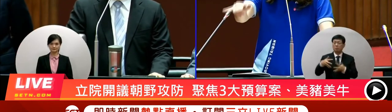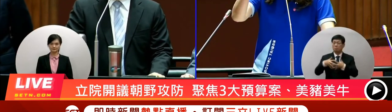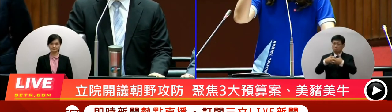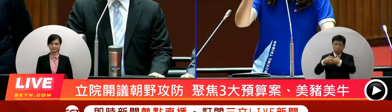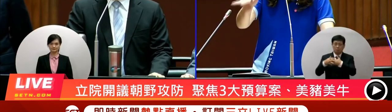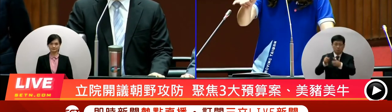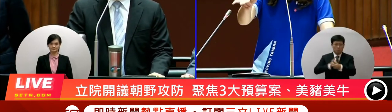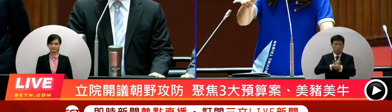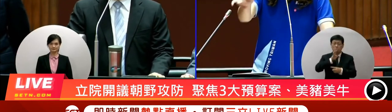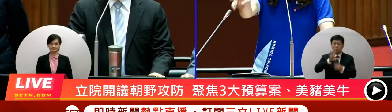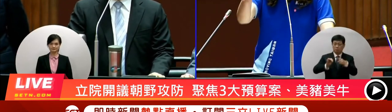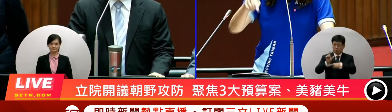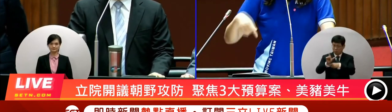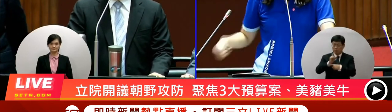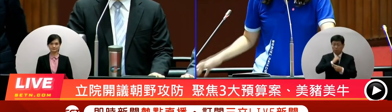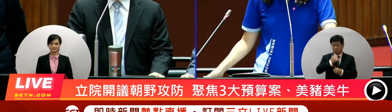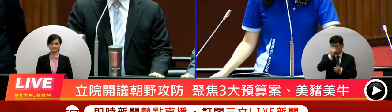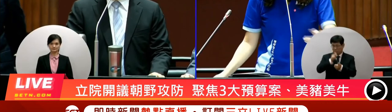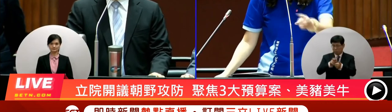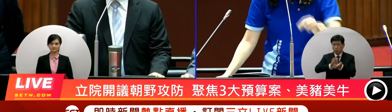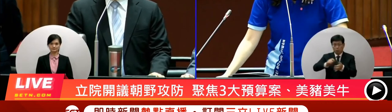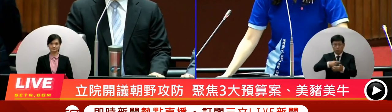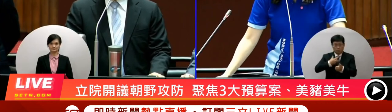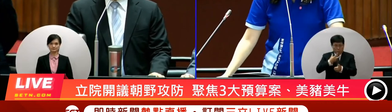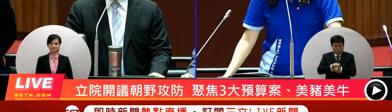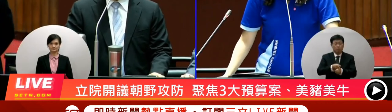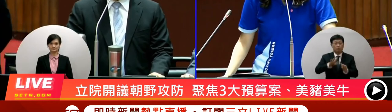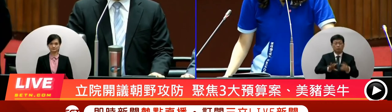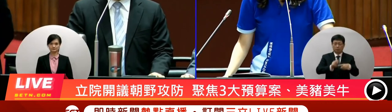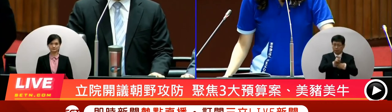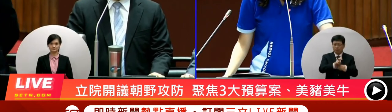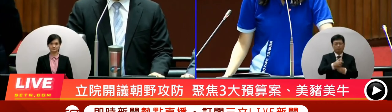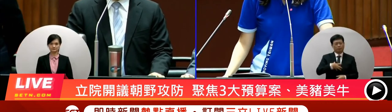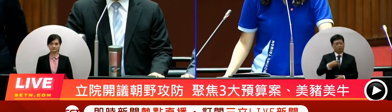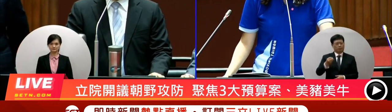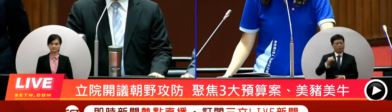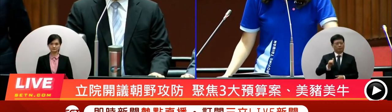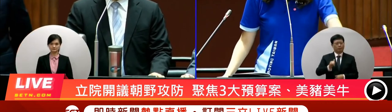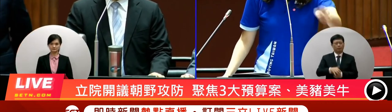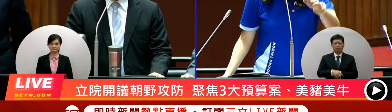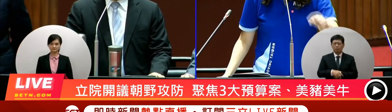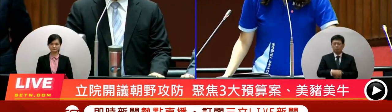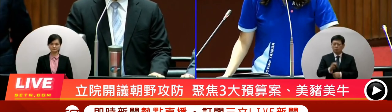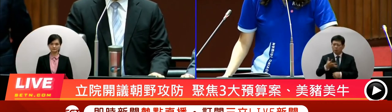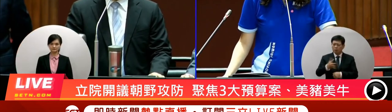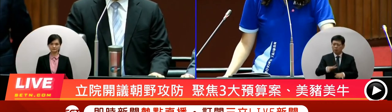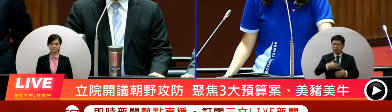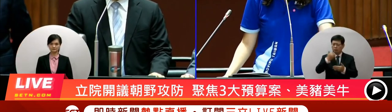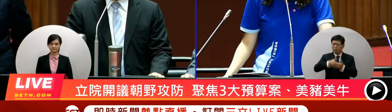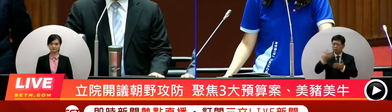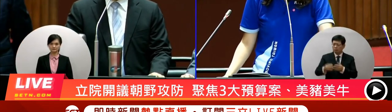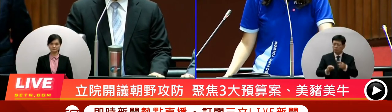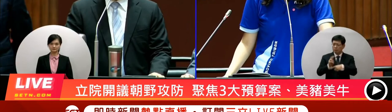人有60%养猪用瘦肉精，现在剩2%而已，不用怕啦，怕死我， 你知道为什么现在剩两